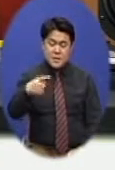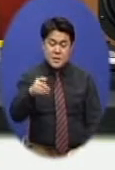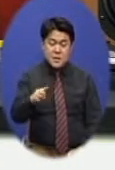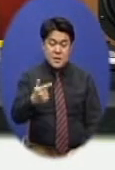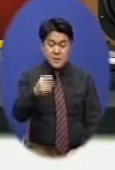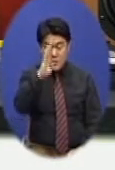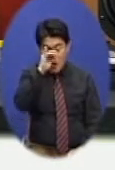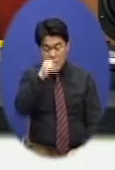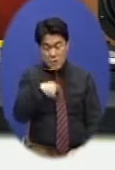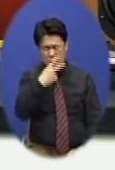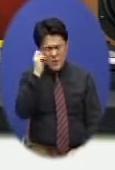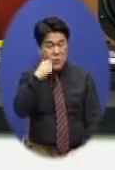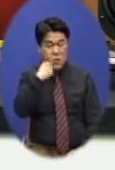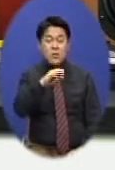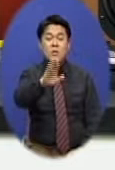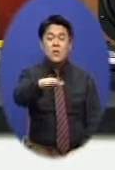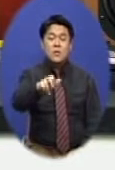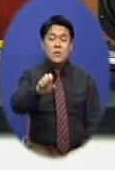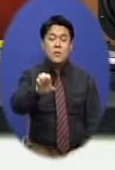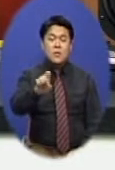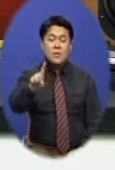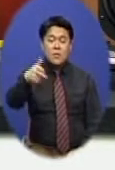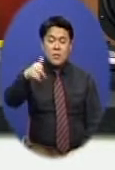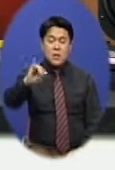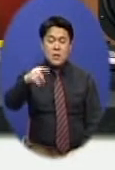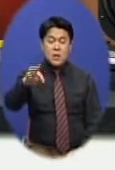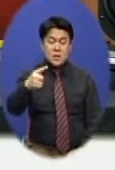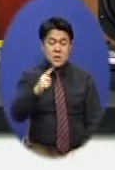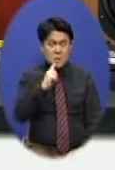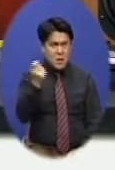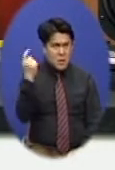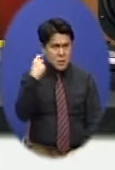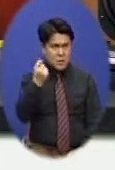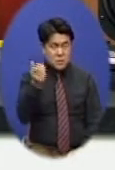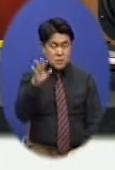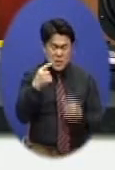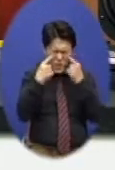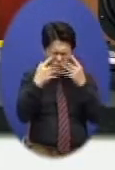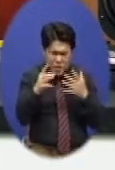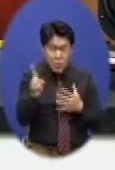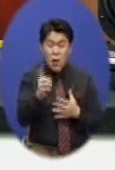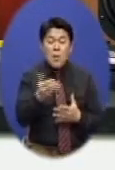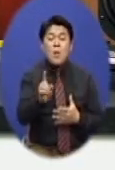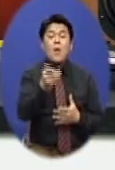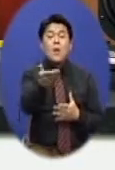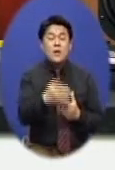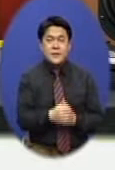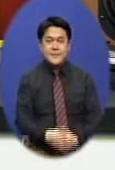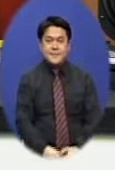아이고. 그게 그 병이라는 게 그 얘기로는 조금 들었는데 정확히 어디가 이렇게 많이 안 좋으신